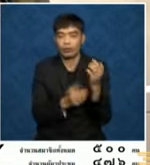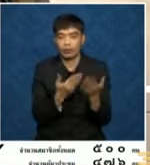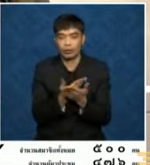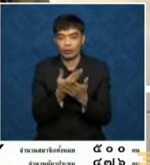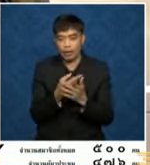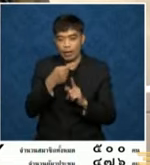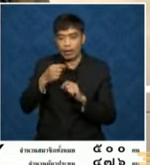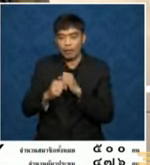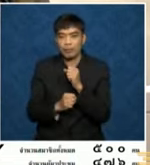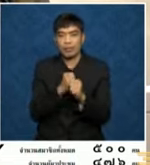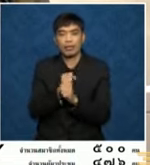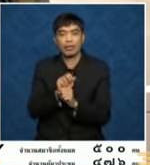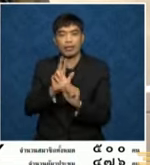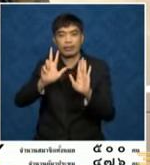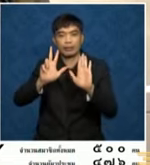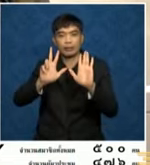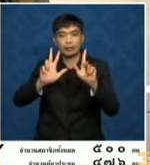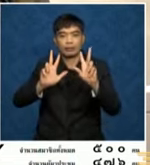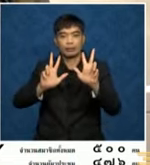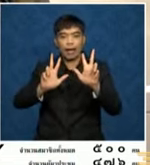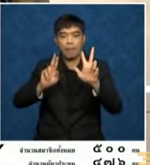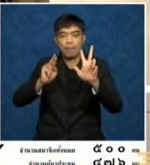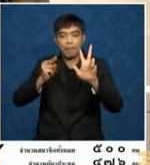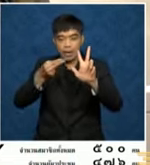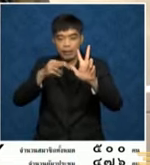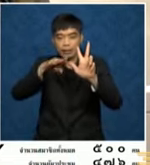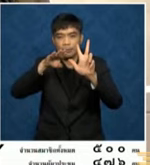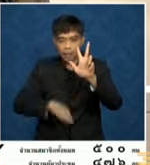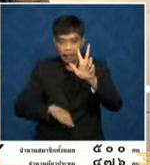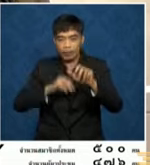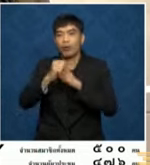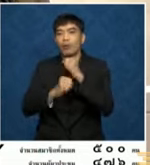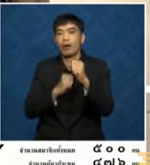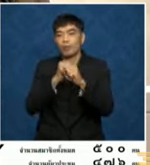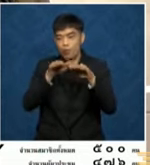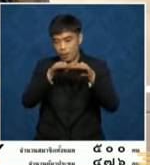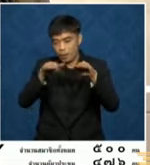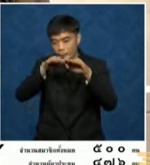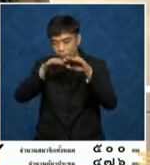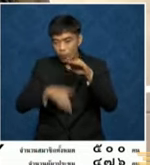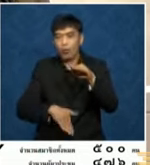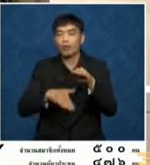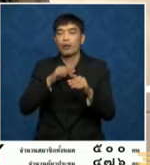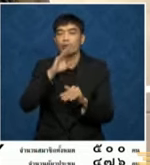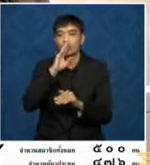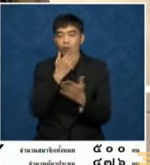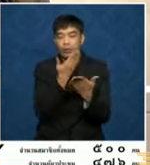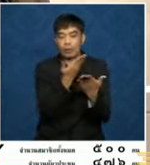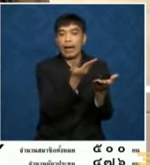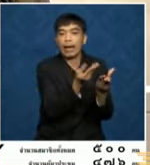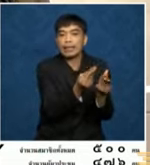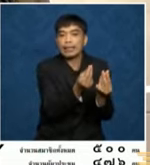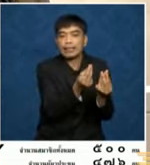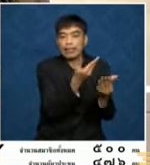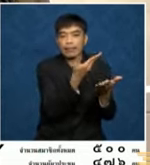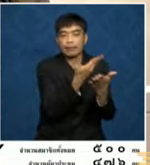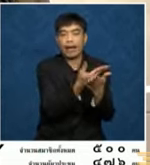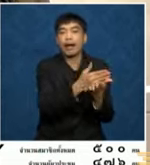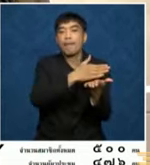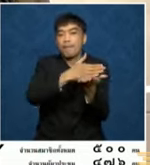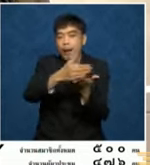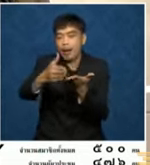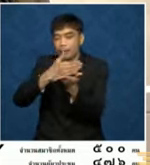งไม่เกิน 30,000 บาทต่อปีนะครับเพื่อจะมา เอาที่ดินจำนวน 5.9 ล้านไ